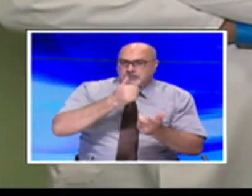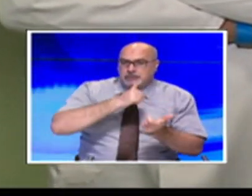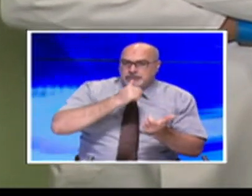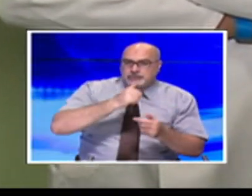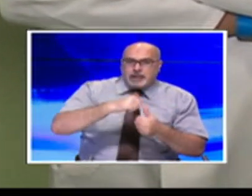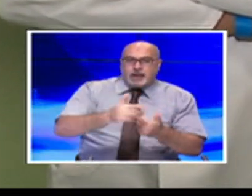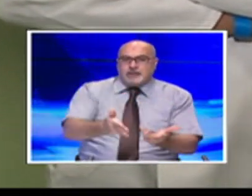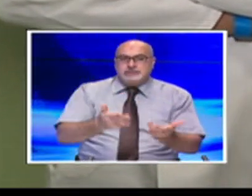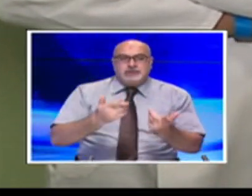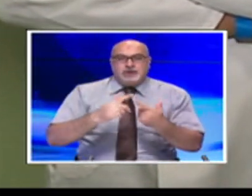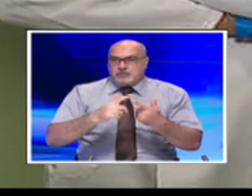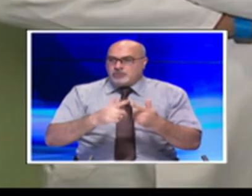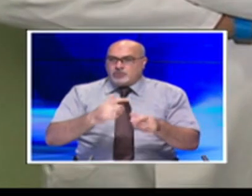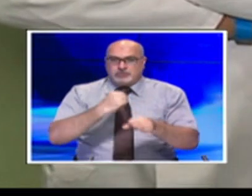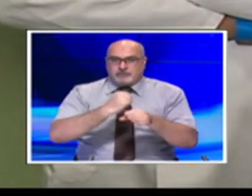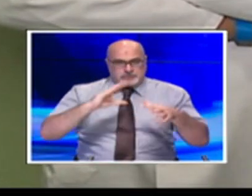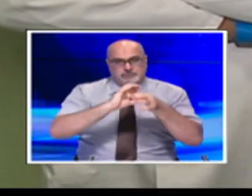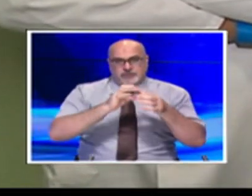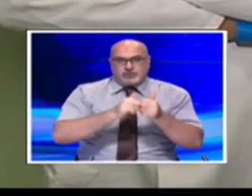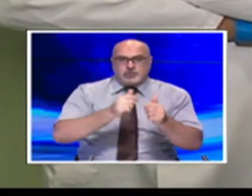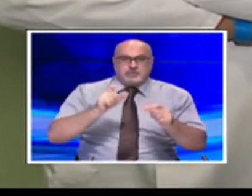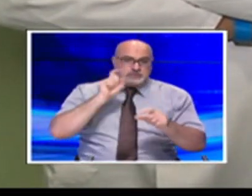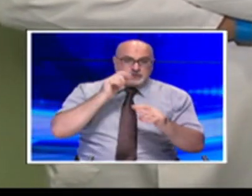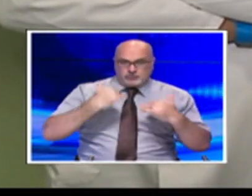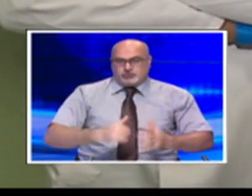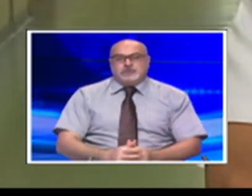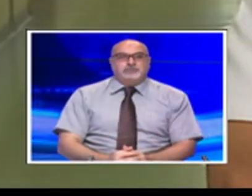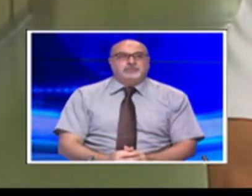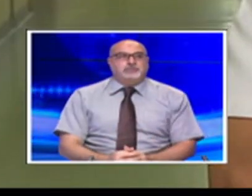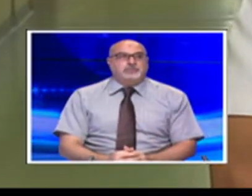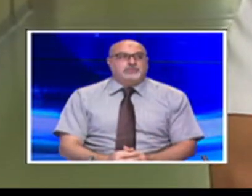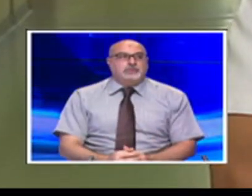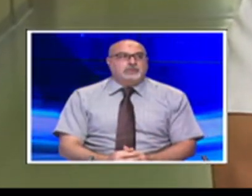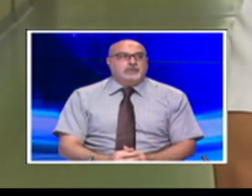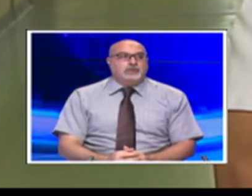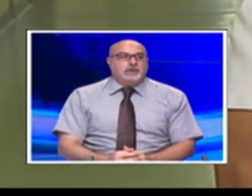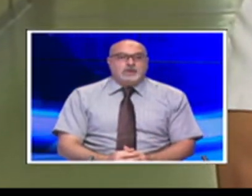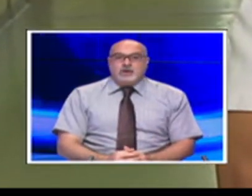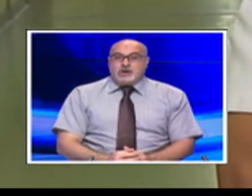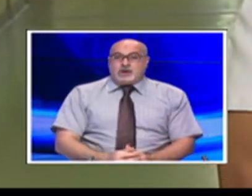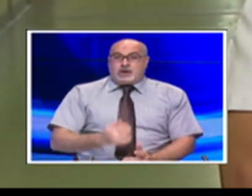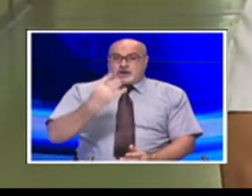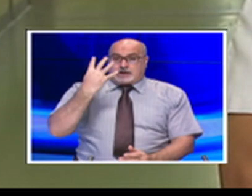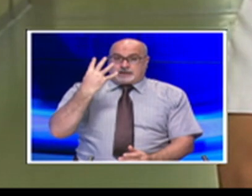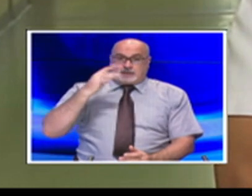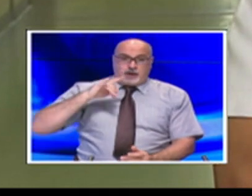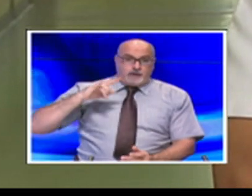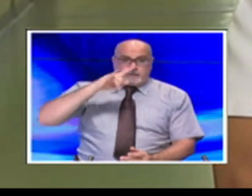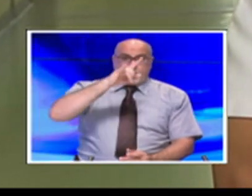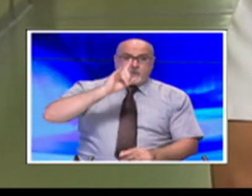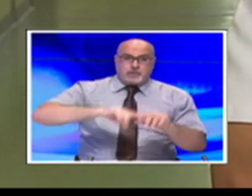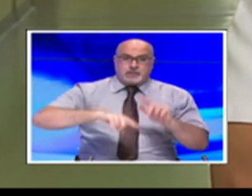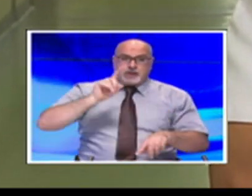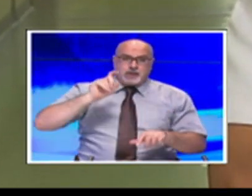فك قطب او شيء عم نحاول نقف بعض خاطرهم ونتساعد نحن وياهم قدر المستطاع. الجزائر شاركت باربع طائرات تاع مواد